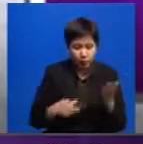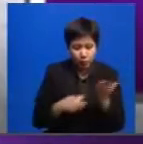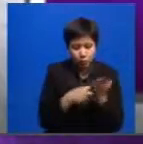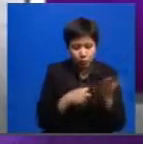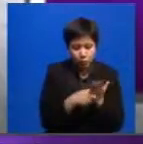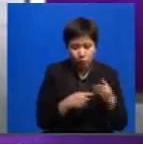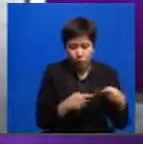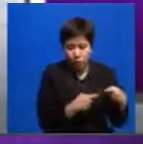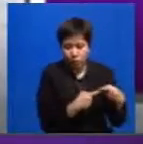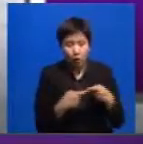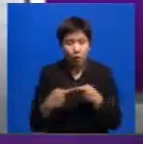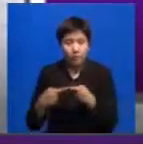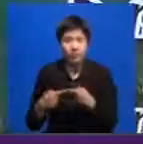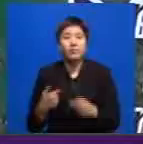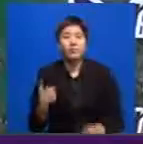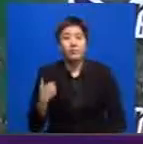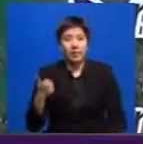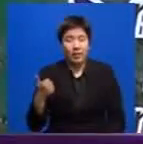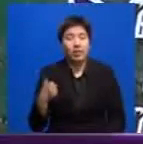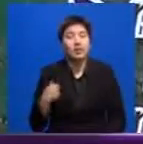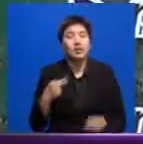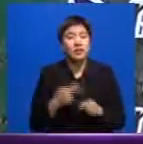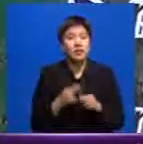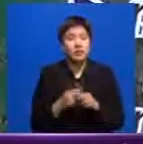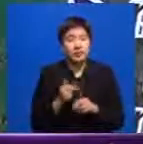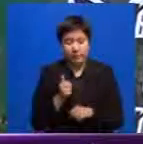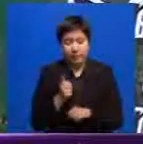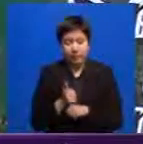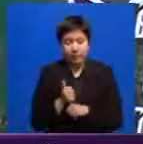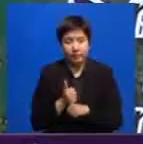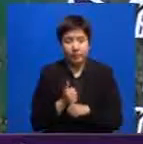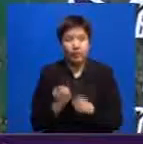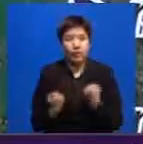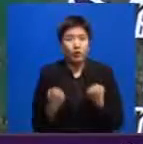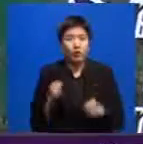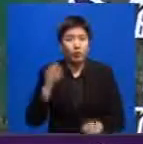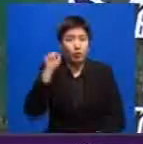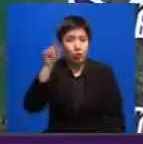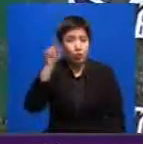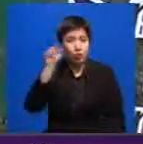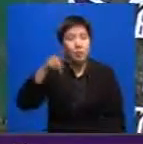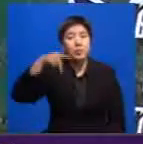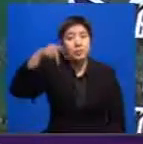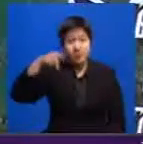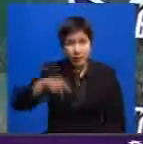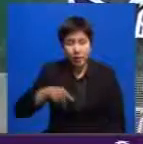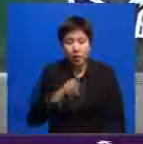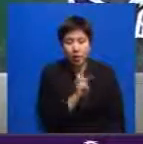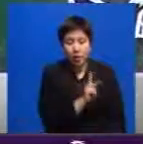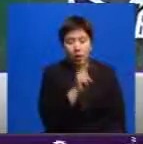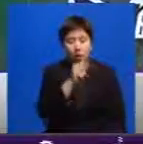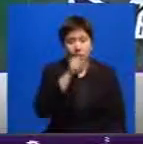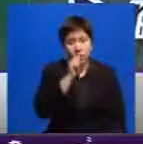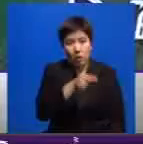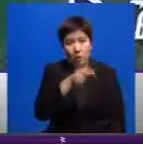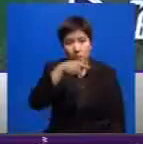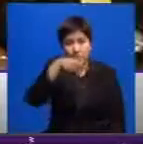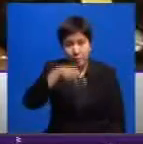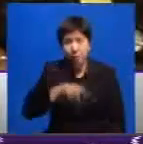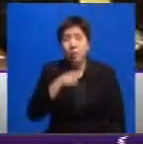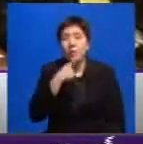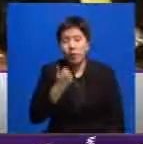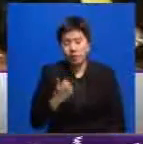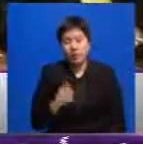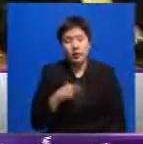Easy Pass Motorwayในอัยนัดทินภัย พูดวาการทพิเศษแ่งประเทศไยหรอกอ dominantประไปว่า